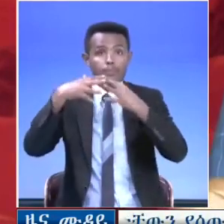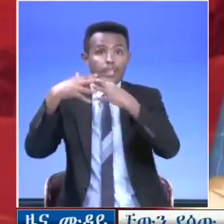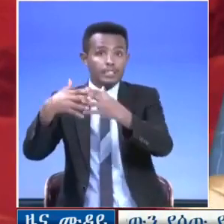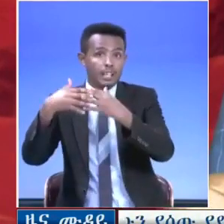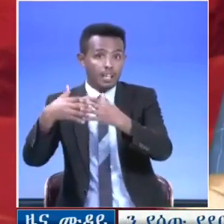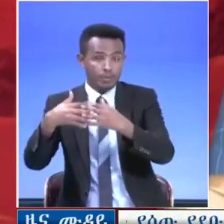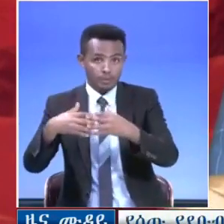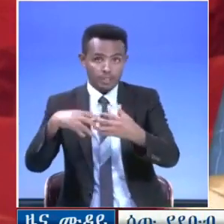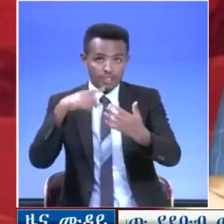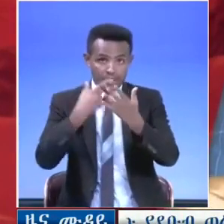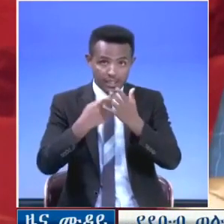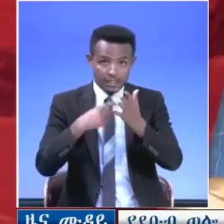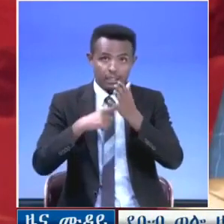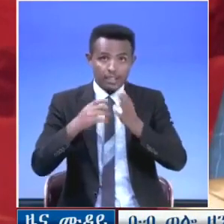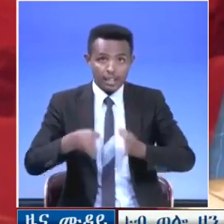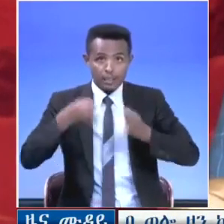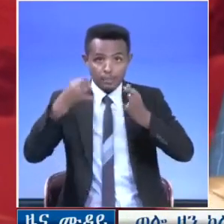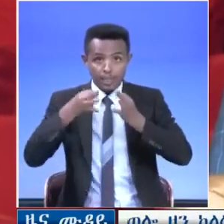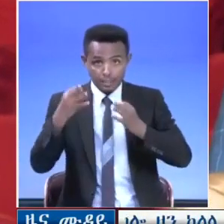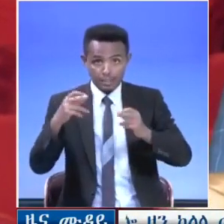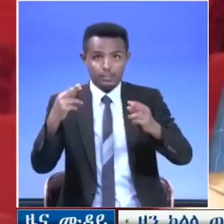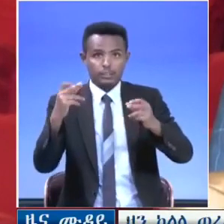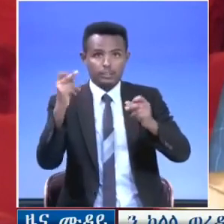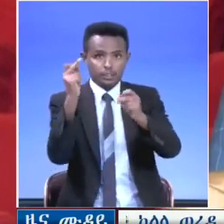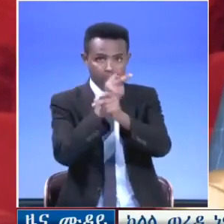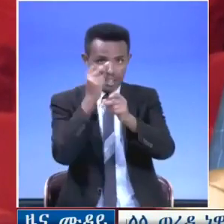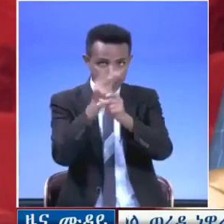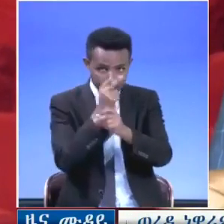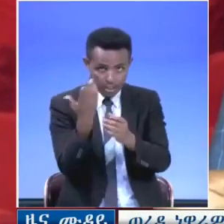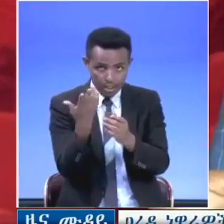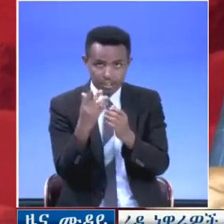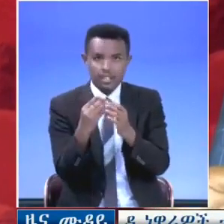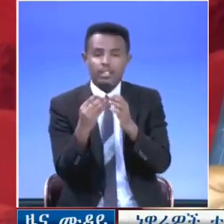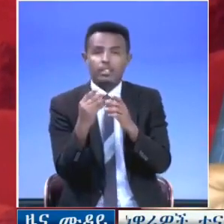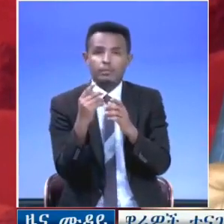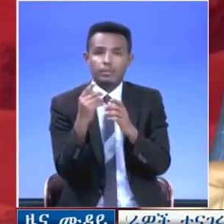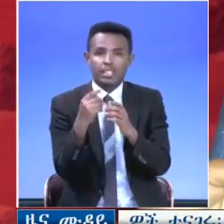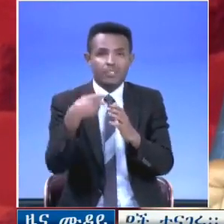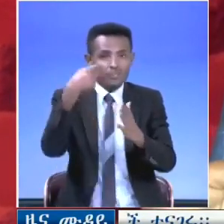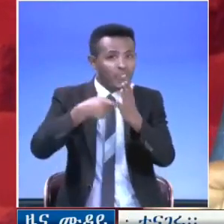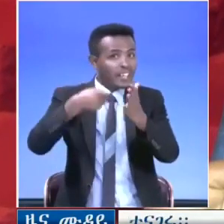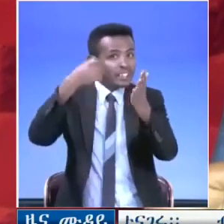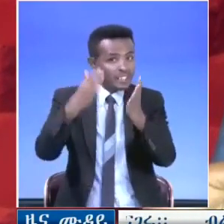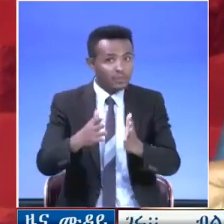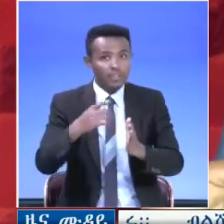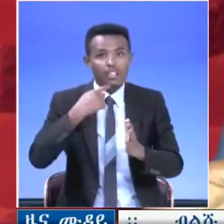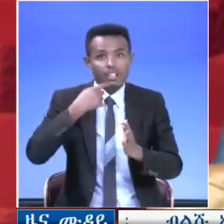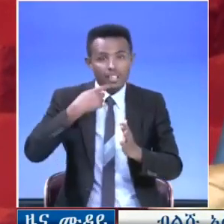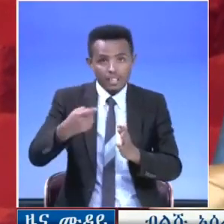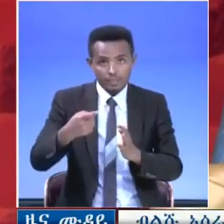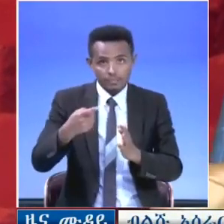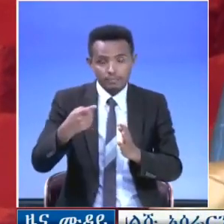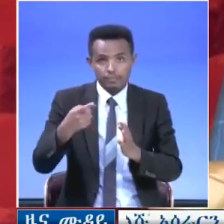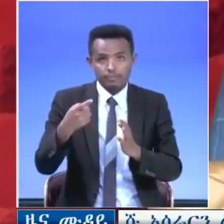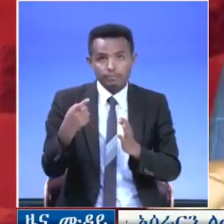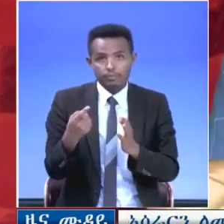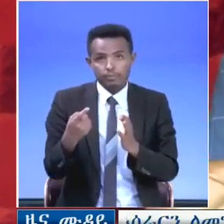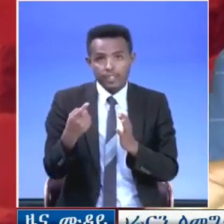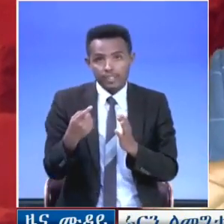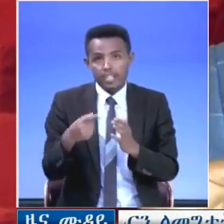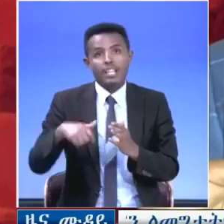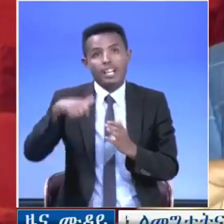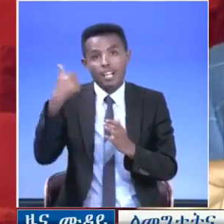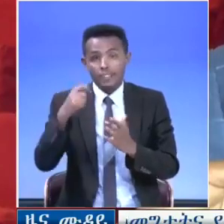ኢንተርናሽናልም ምስክር ይሆናል። ኤፌክቲቭ ቱል ነው የሚለው በቃ ኮራፕሽን ፋይት ለማድረግ ኤፌክቲቭ ቱል ይላል።